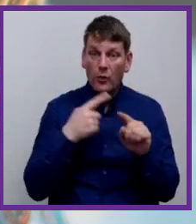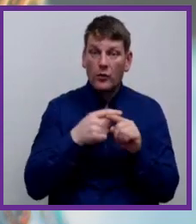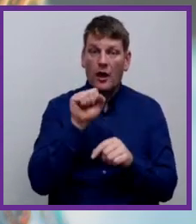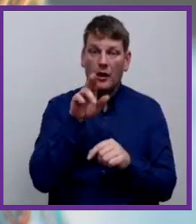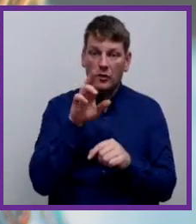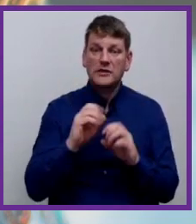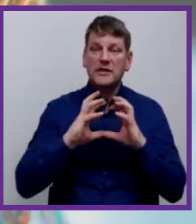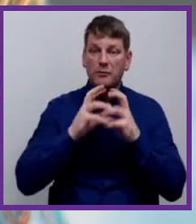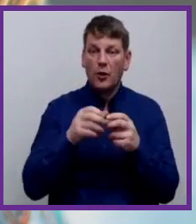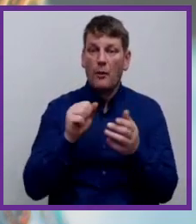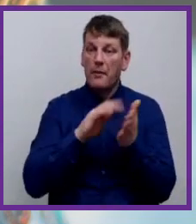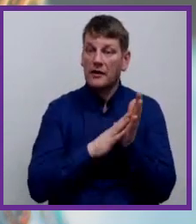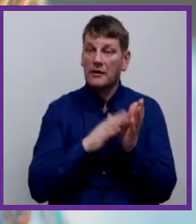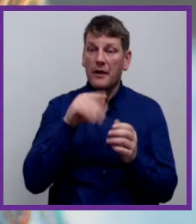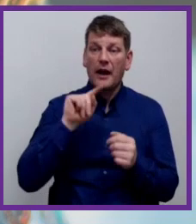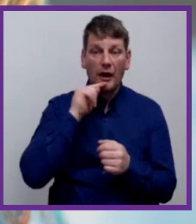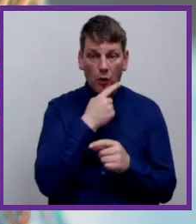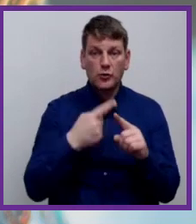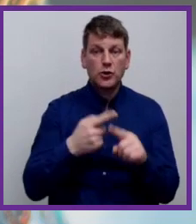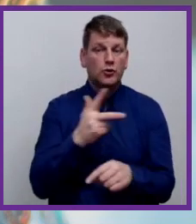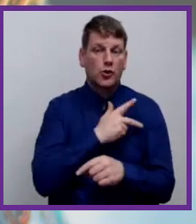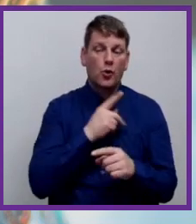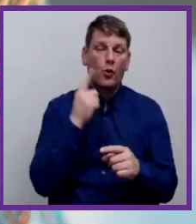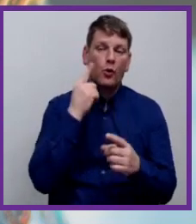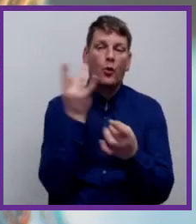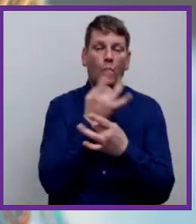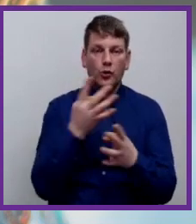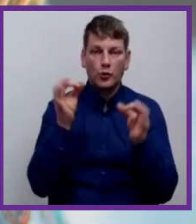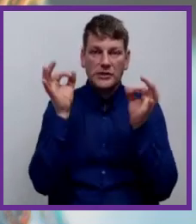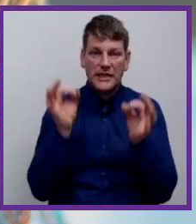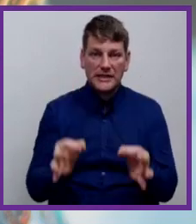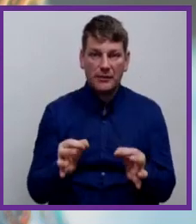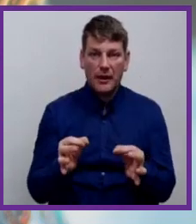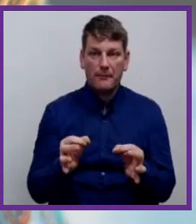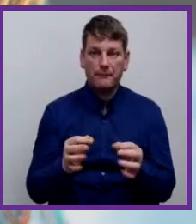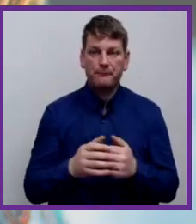starptautiskajā paktā par ekonomiskajām, sociālajām un kultūras tiesībām.